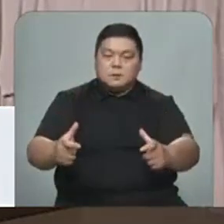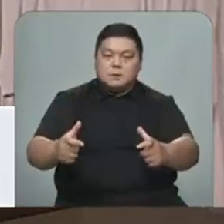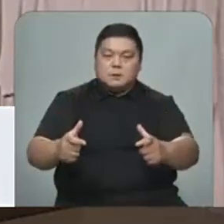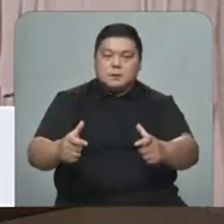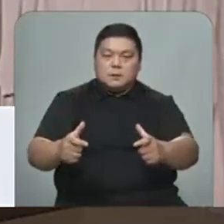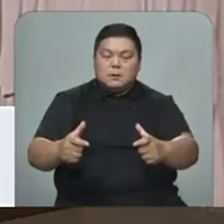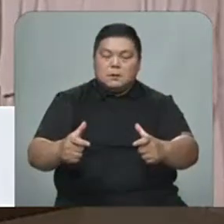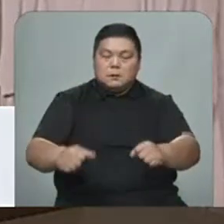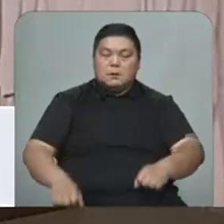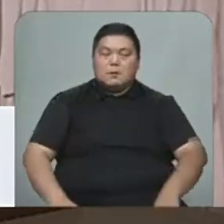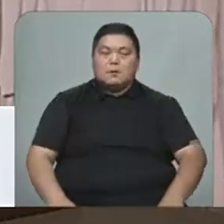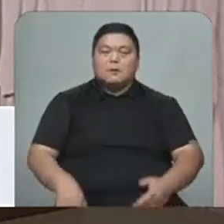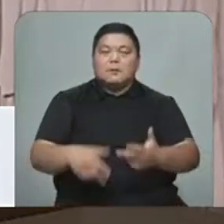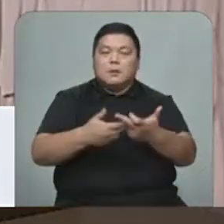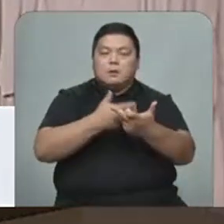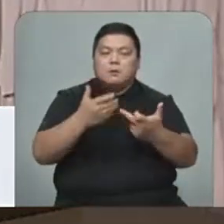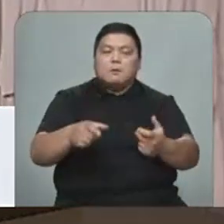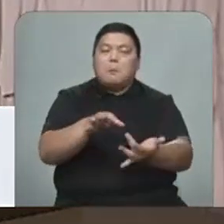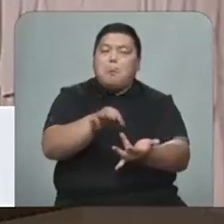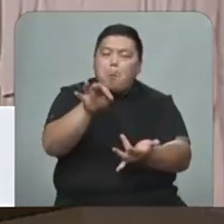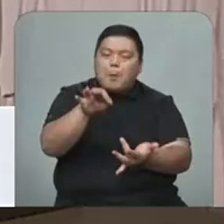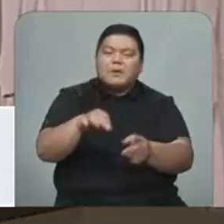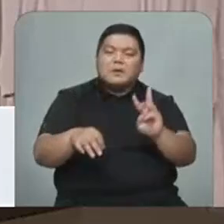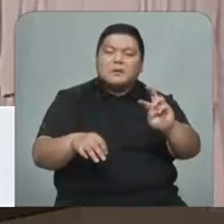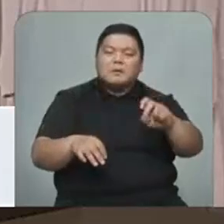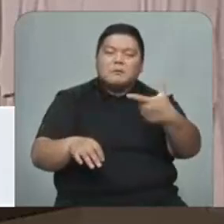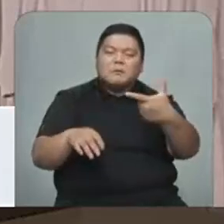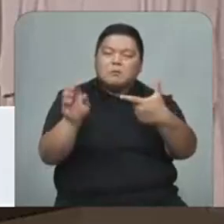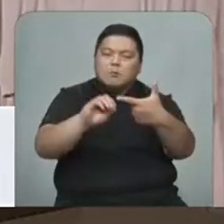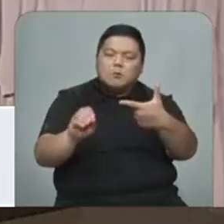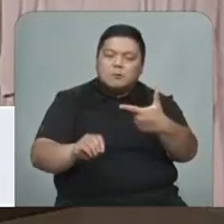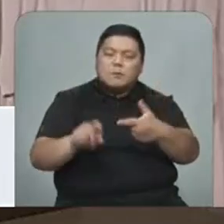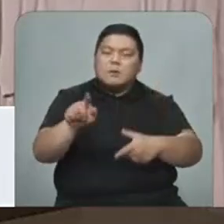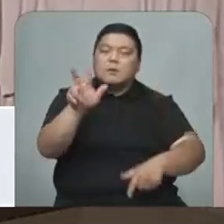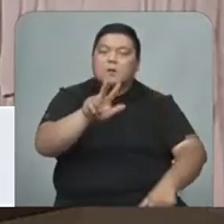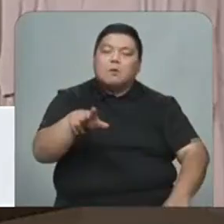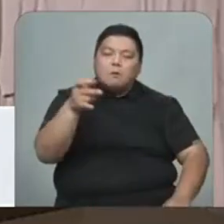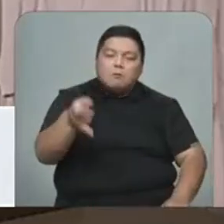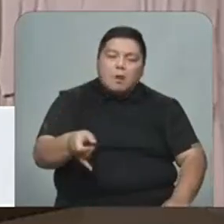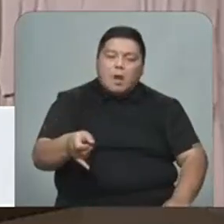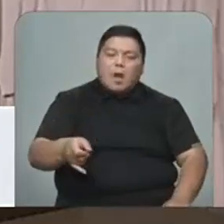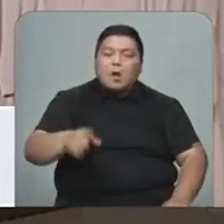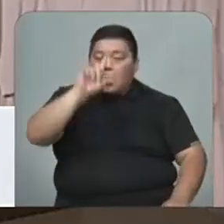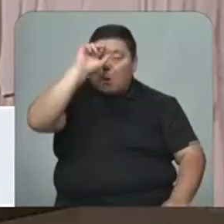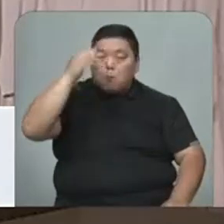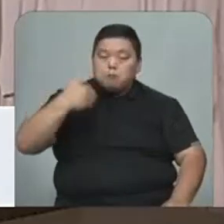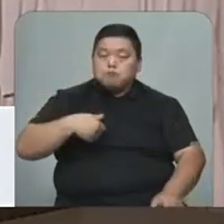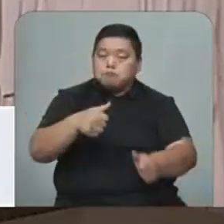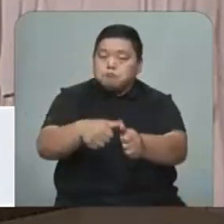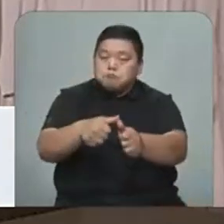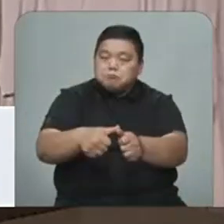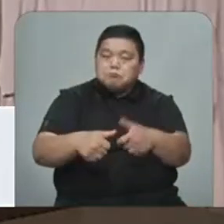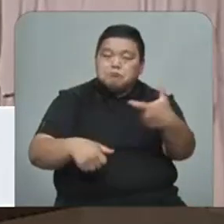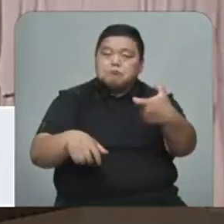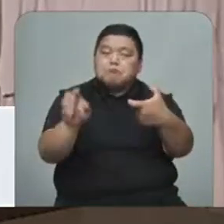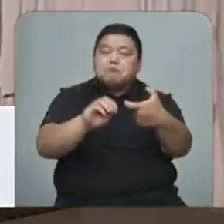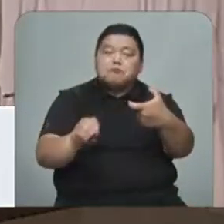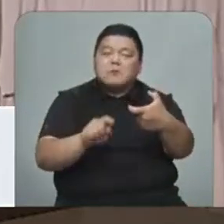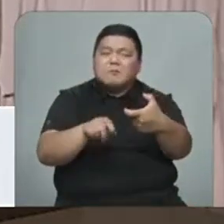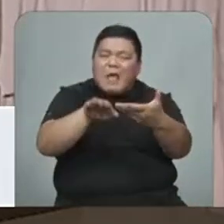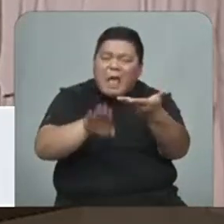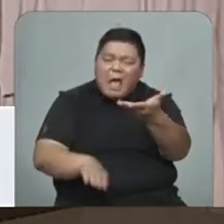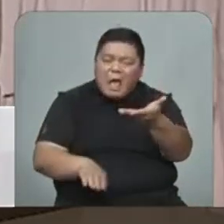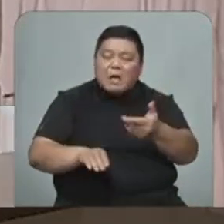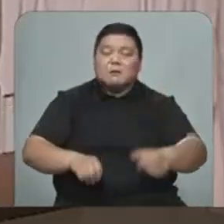전형 비율은 36%이는 전국 최저 수준으로 정부 권고 기준 60%도 턱없이 모자랍니다